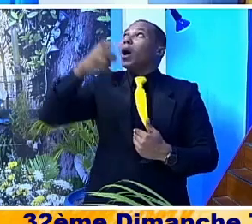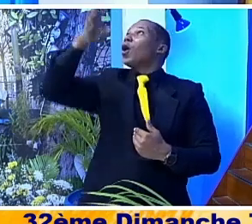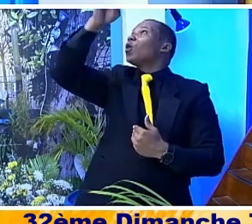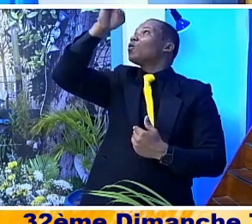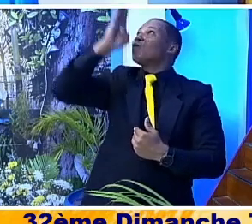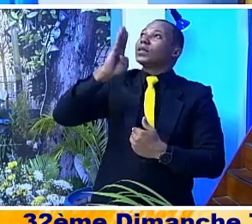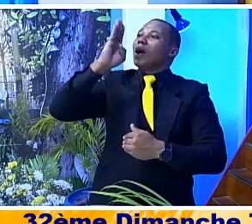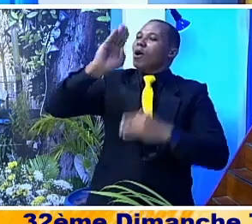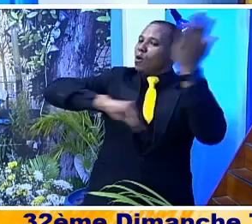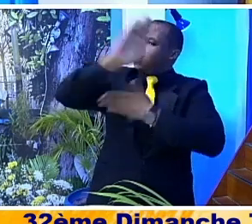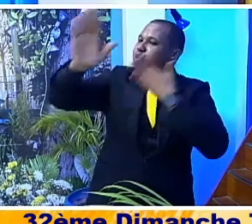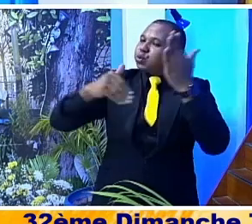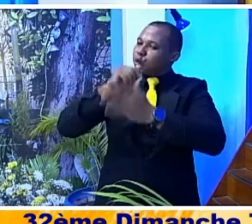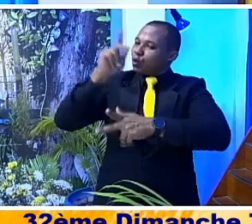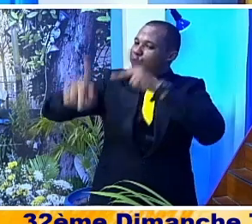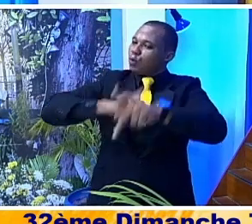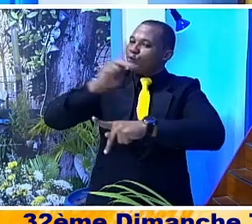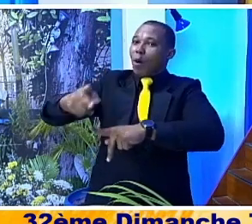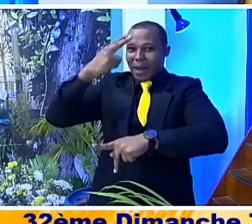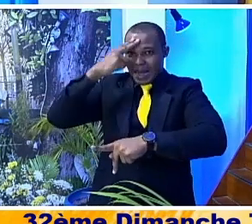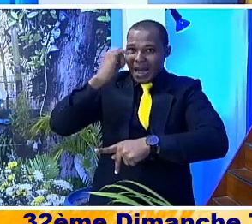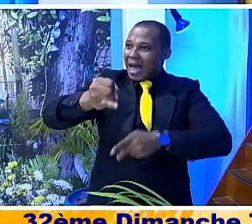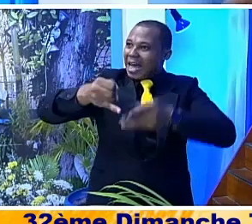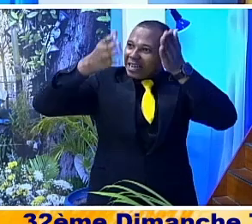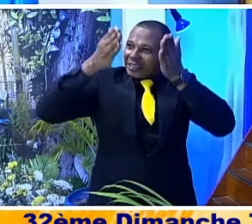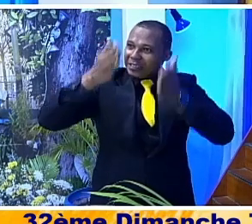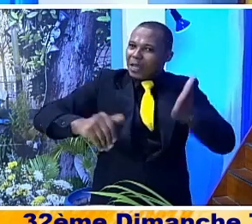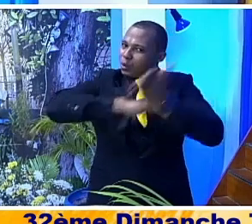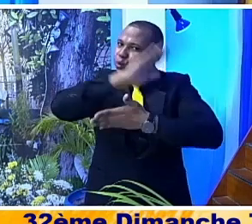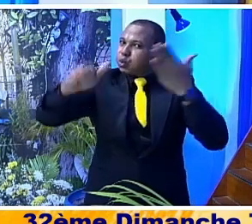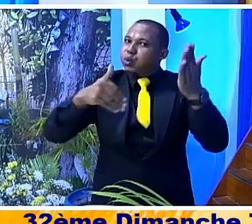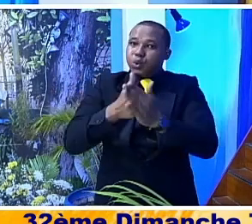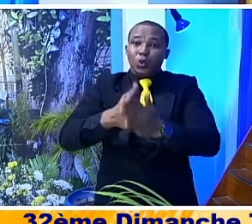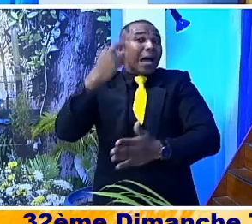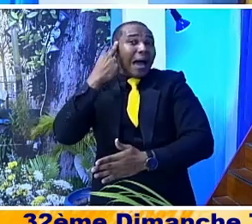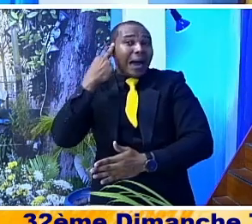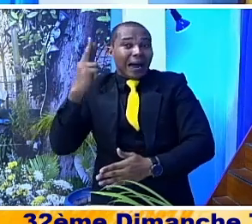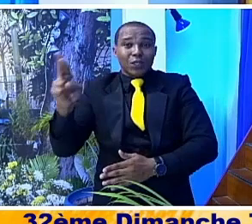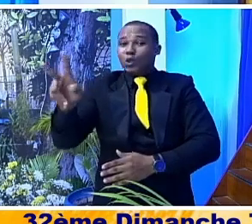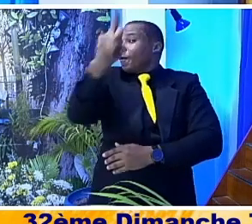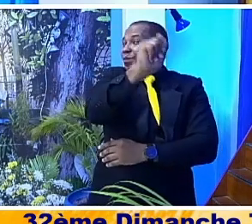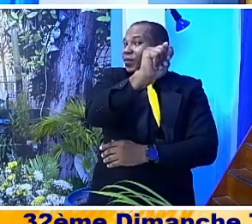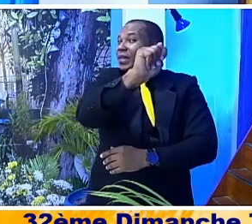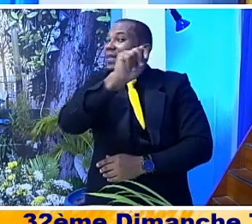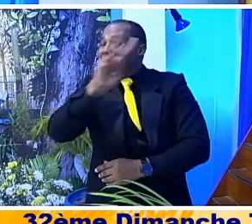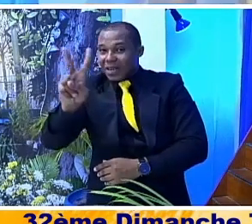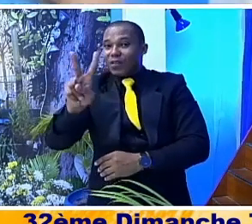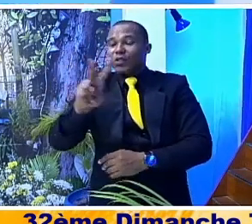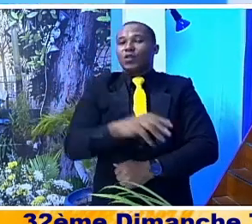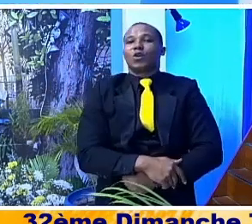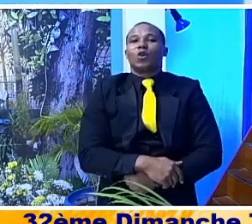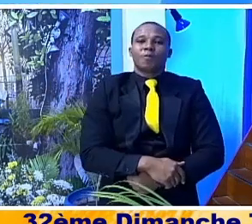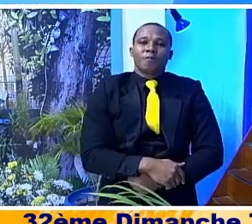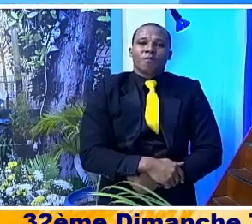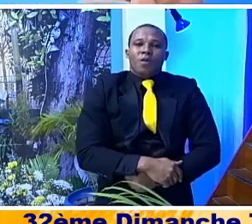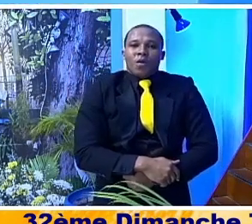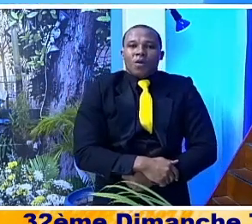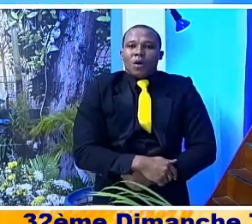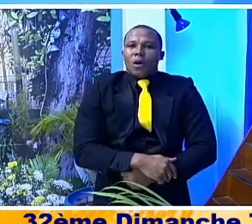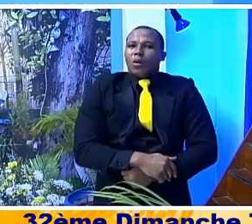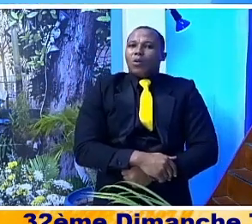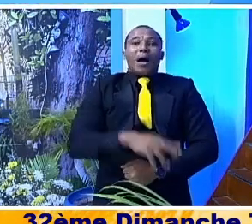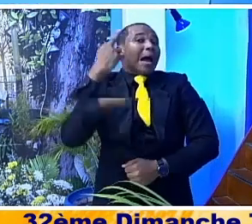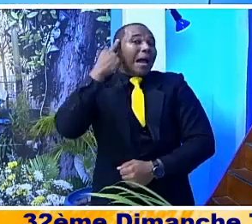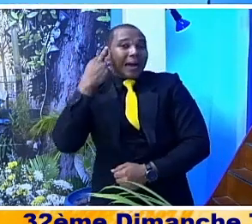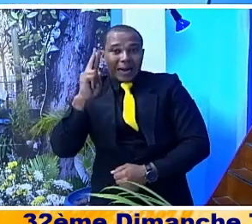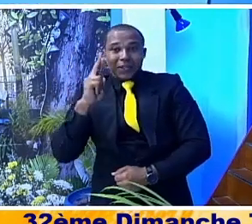tout peuple haïtien. Et me souhaiter de part toute radio télévision qui est ensemble avec nous, radio télé Caraïbes, radio télé Pacifique, radio